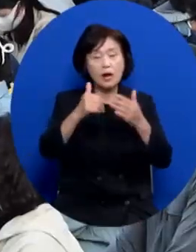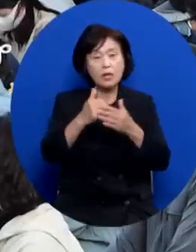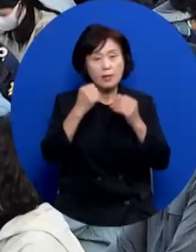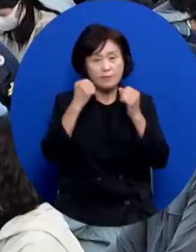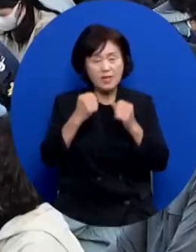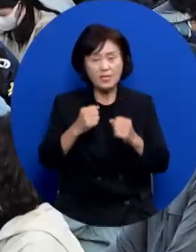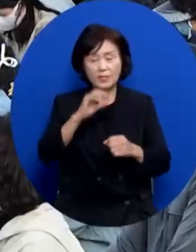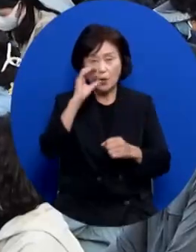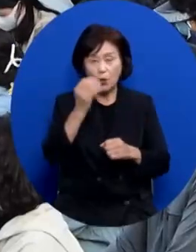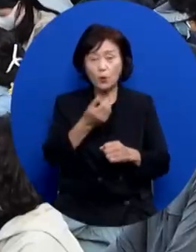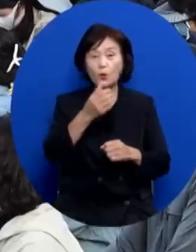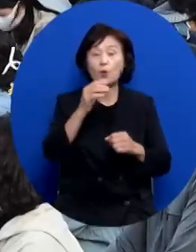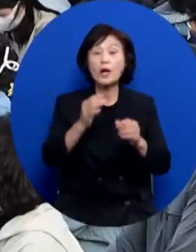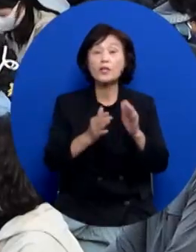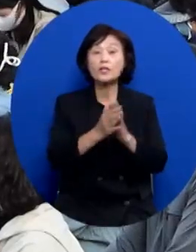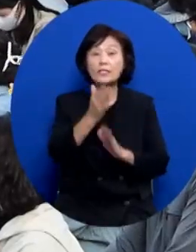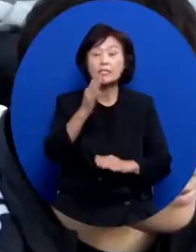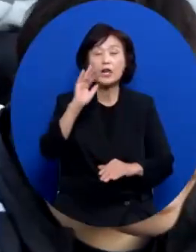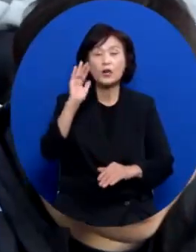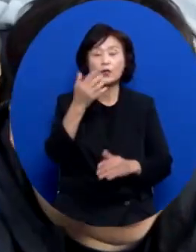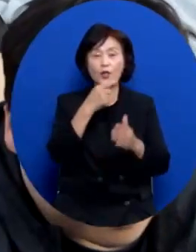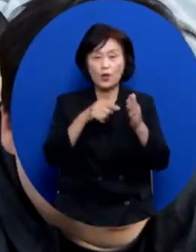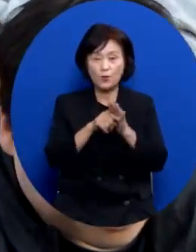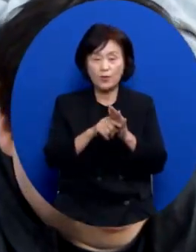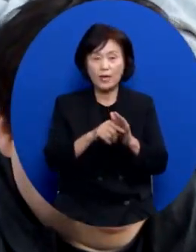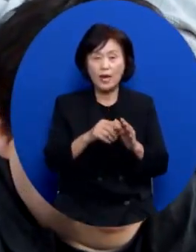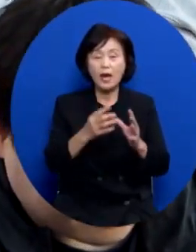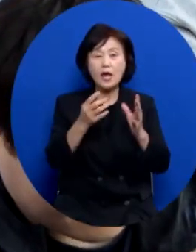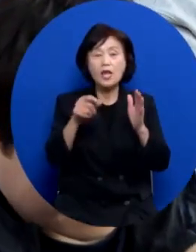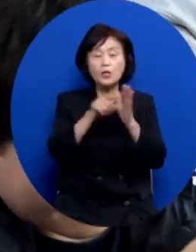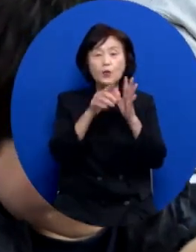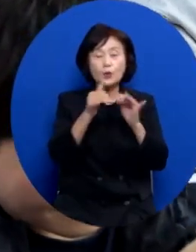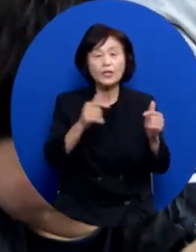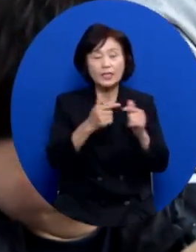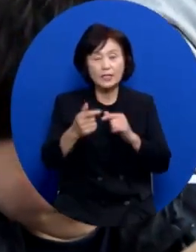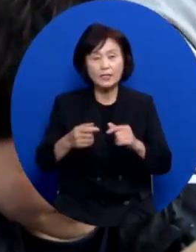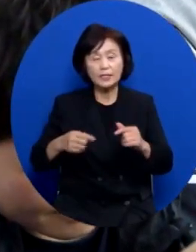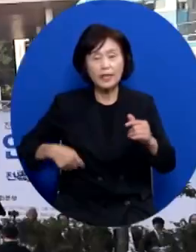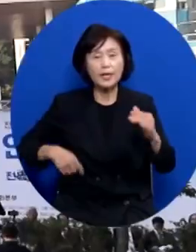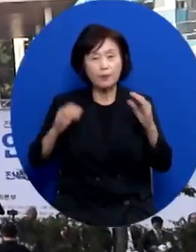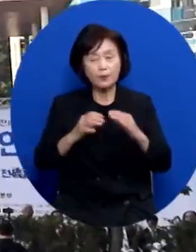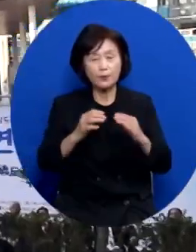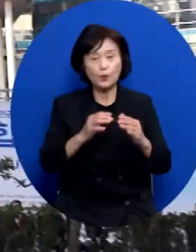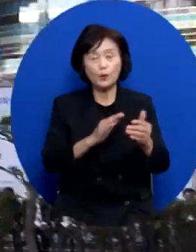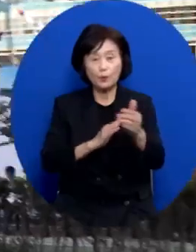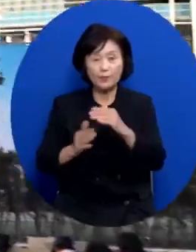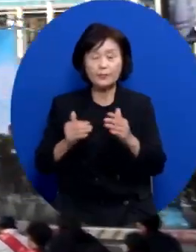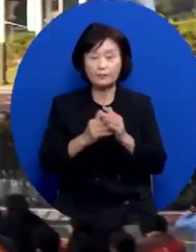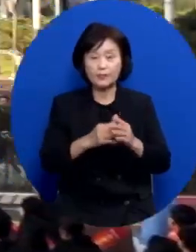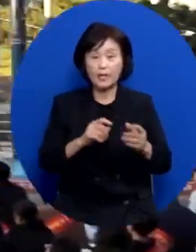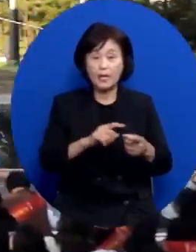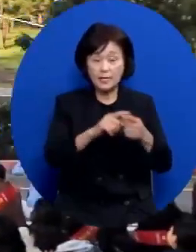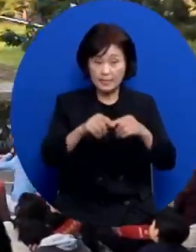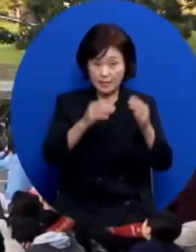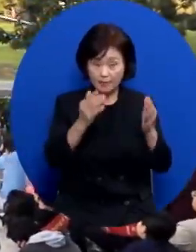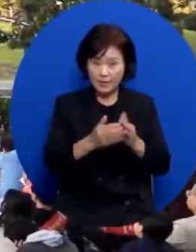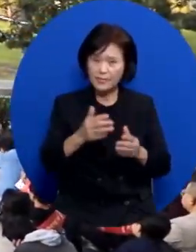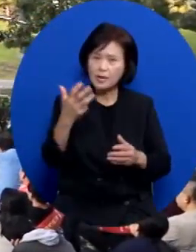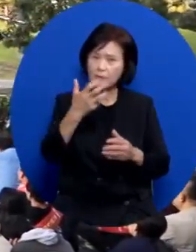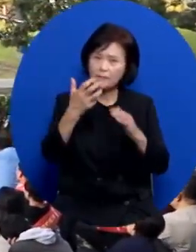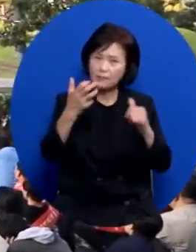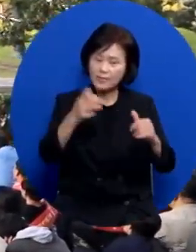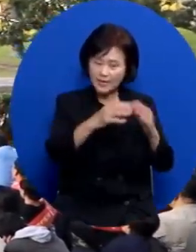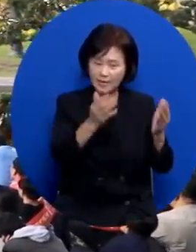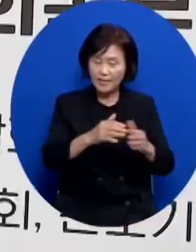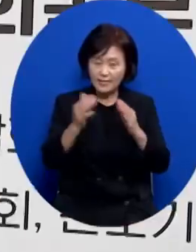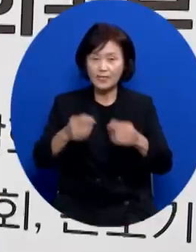도민들의 관심과 협을 당했 전남지역 학부모 기독교 연합단체 80여개가